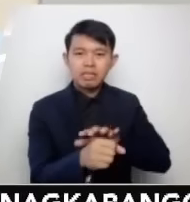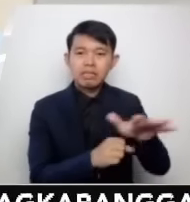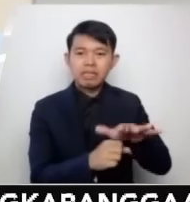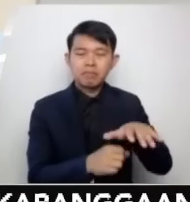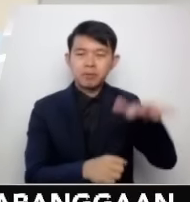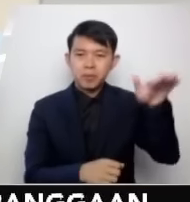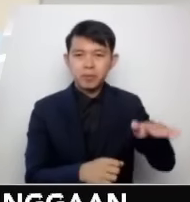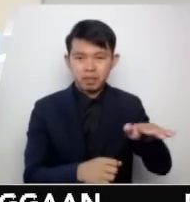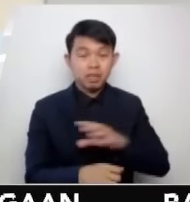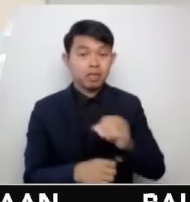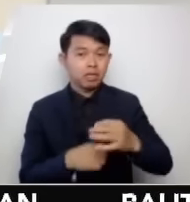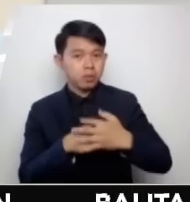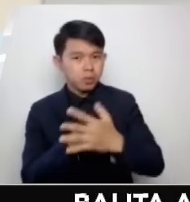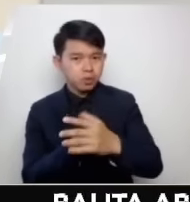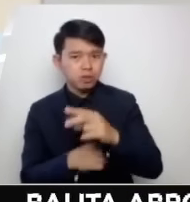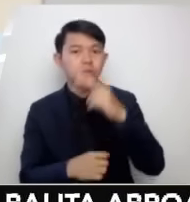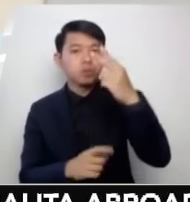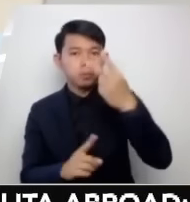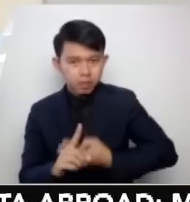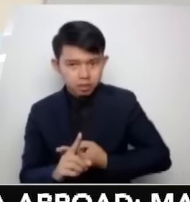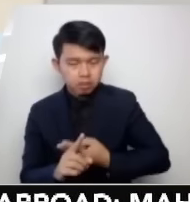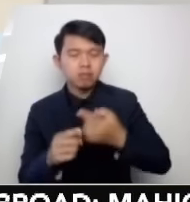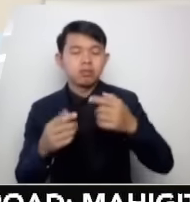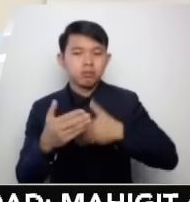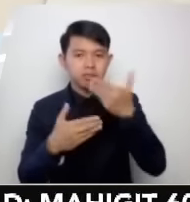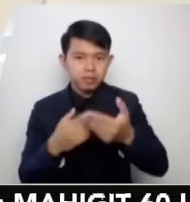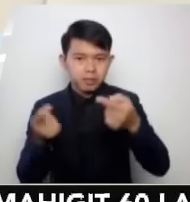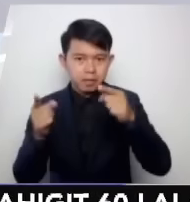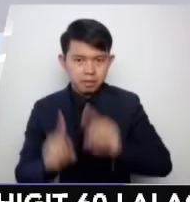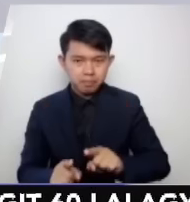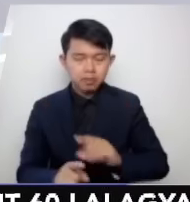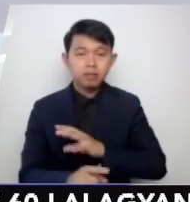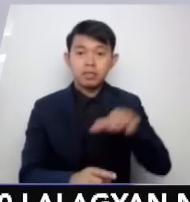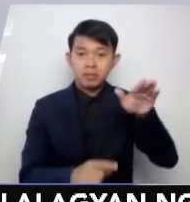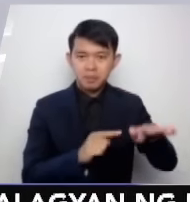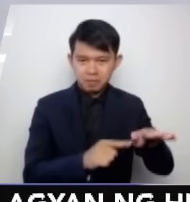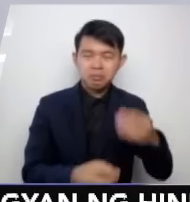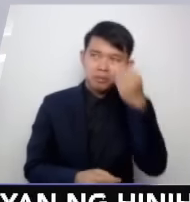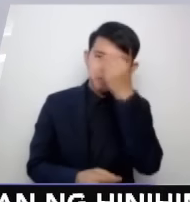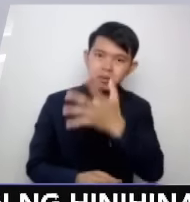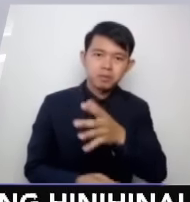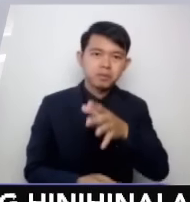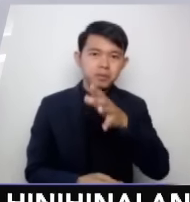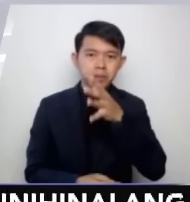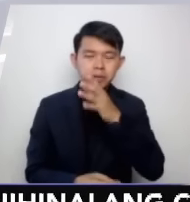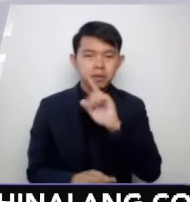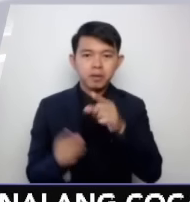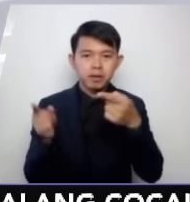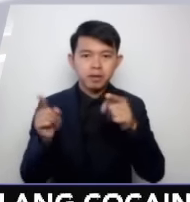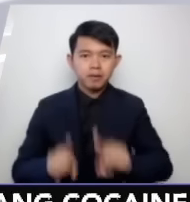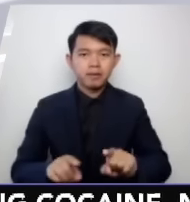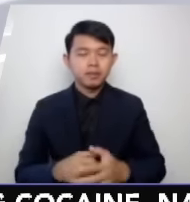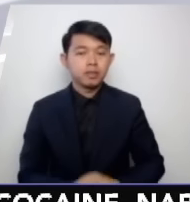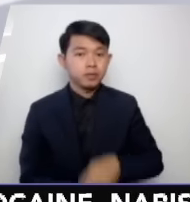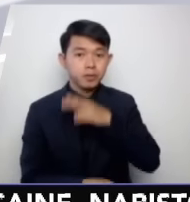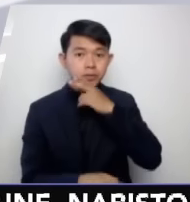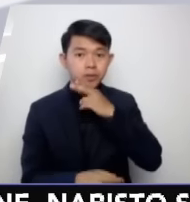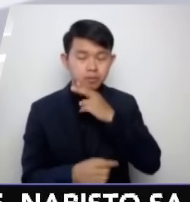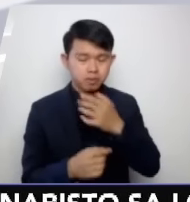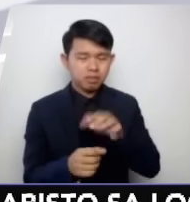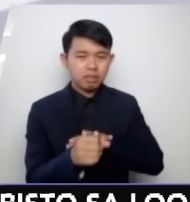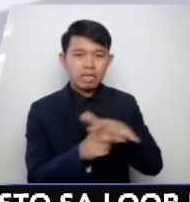ang huling insidente bago nakapagsumbong ang biktima sa kanyang nanay. Pinapapunta ng suspect itong victim sa bahay